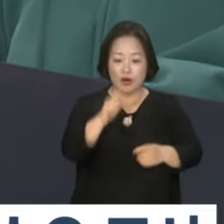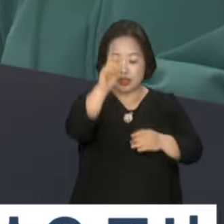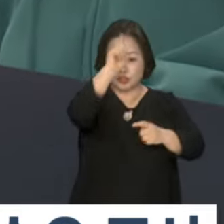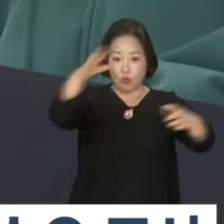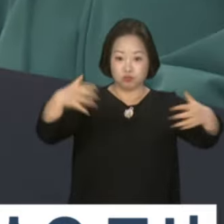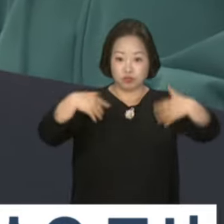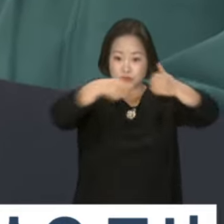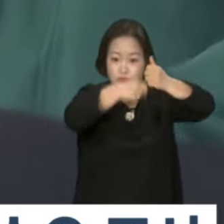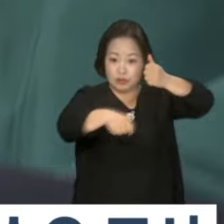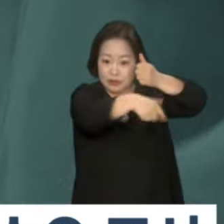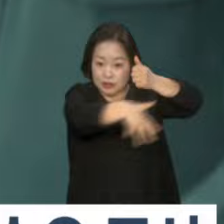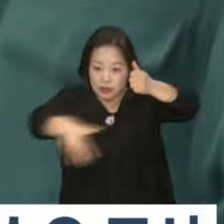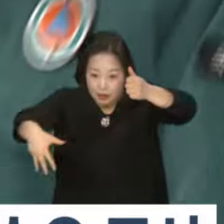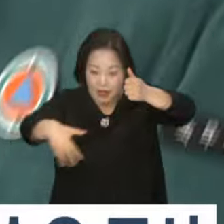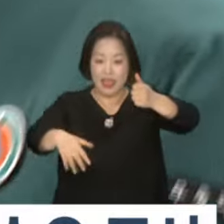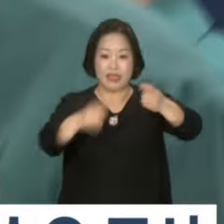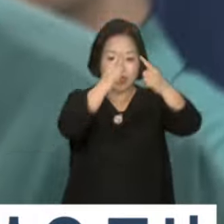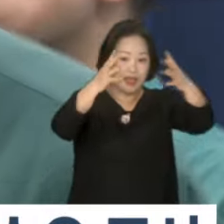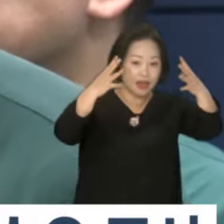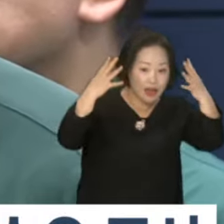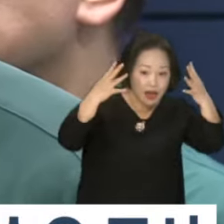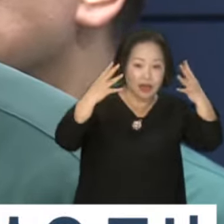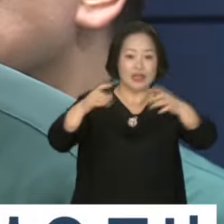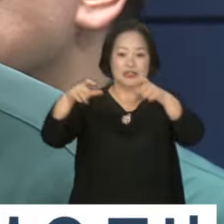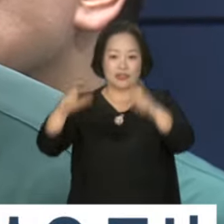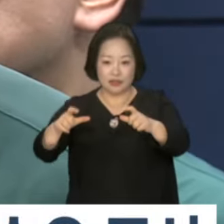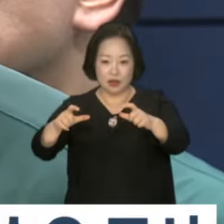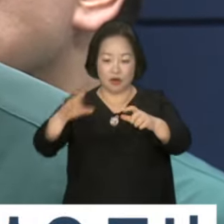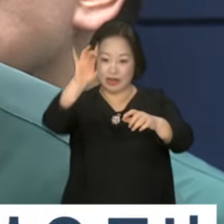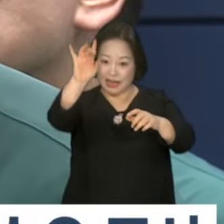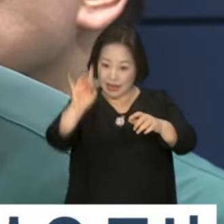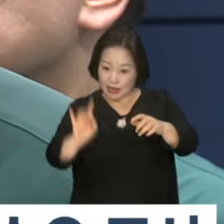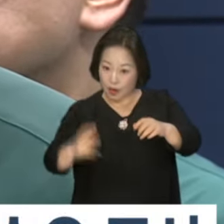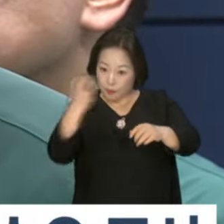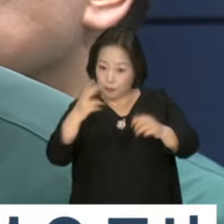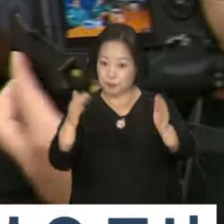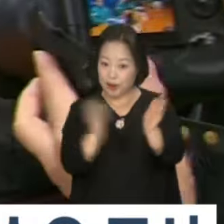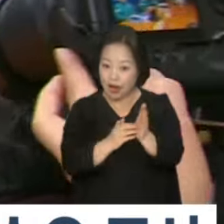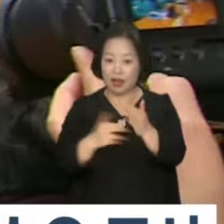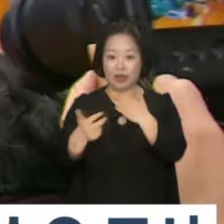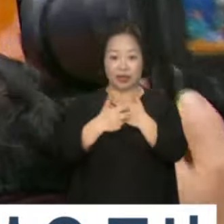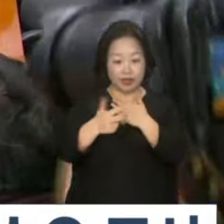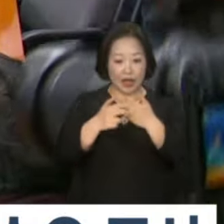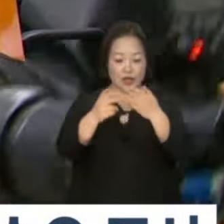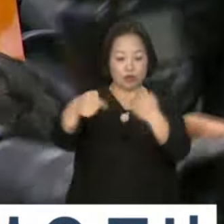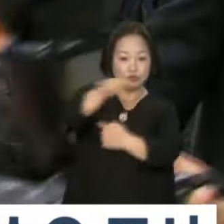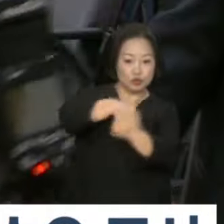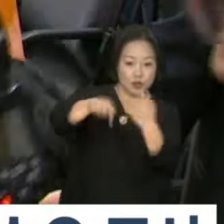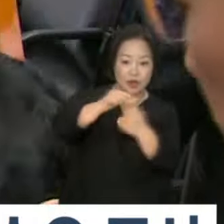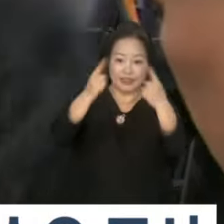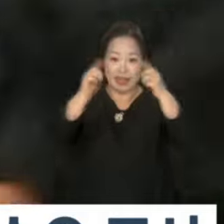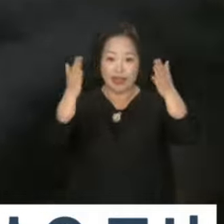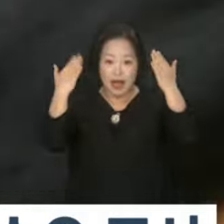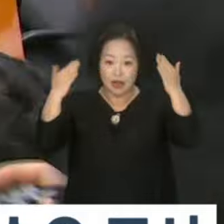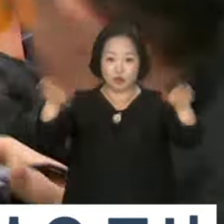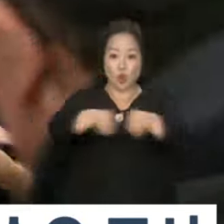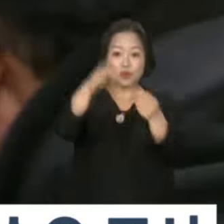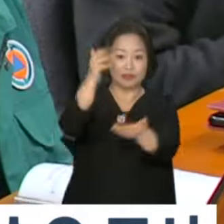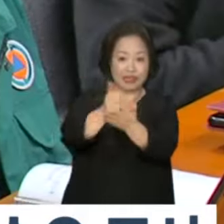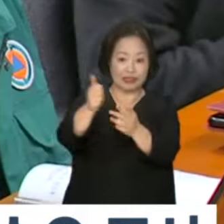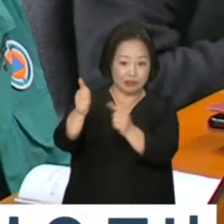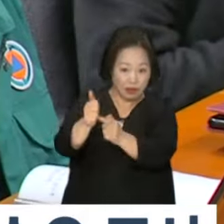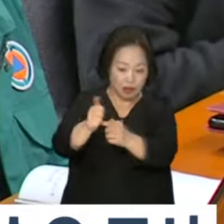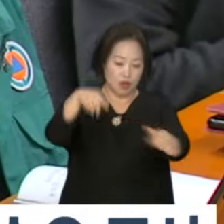회의에서 대학별 지역별 준비 상황을 공유했습니다 또한 의대 운영대학 총장 간단 회에서 교육